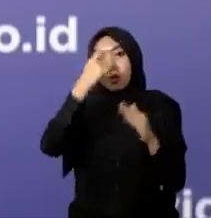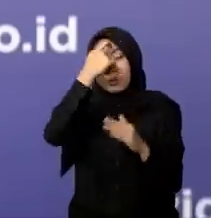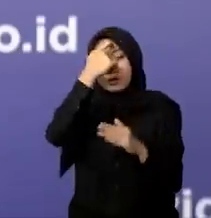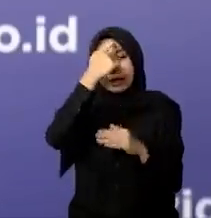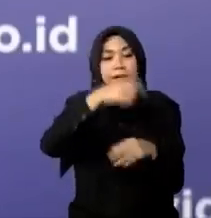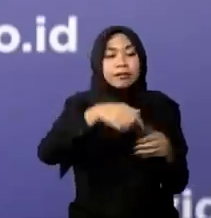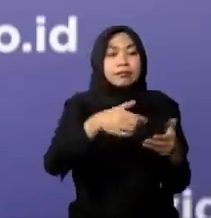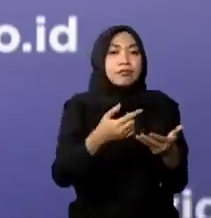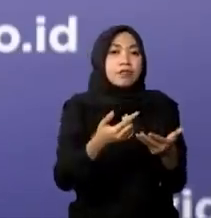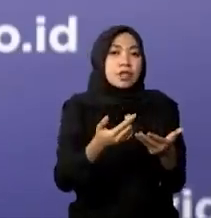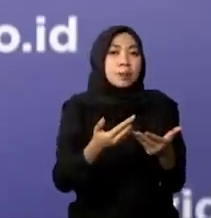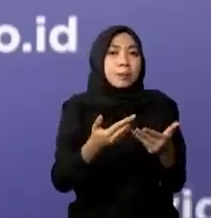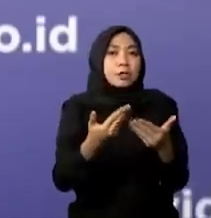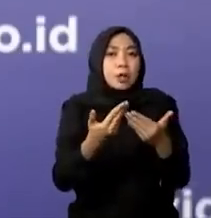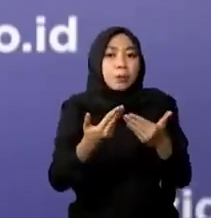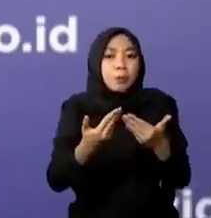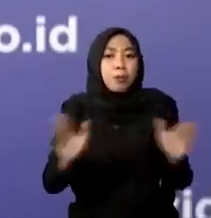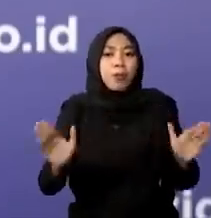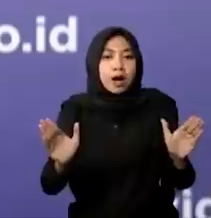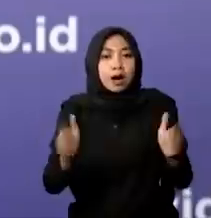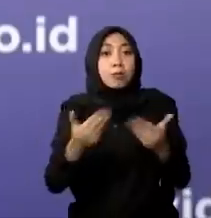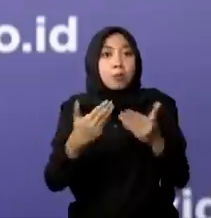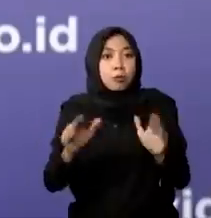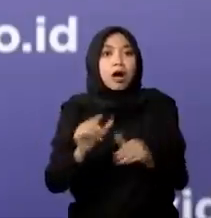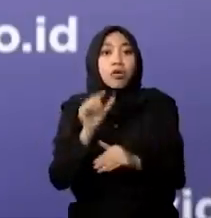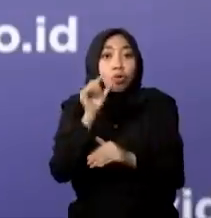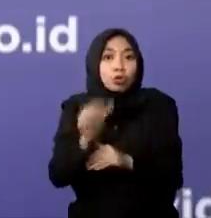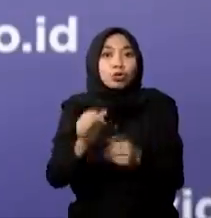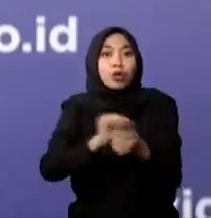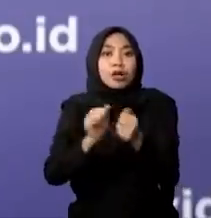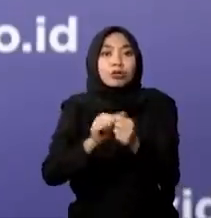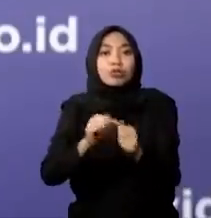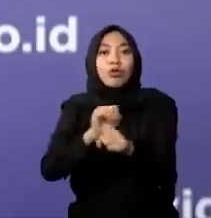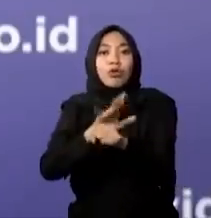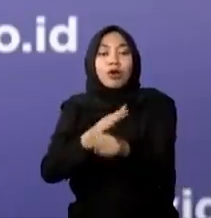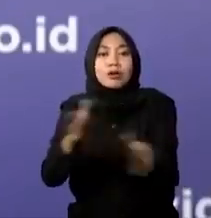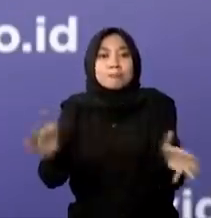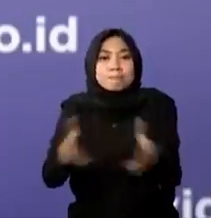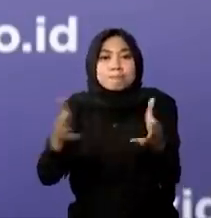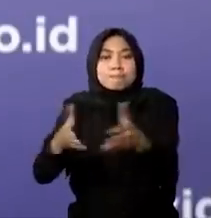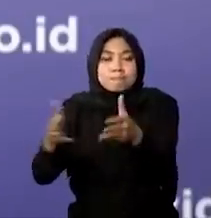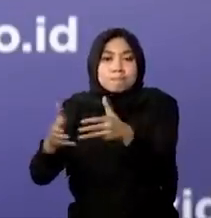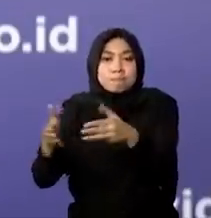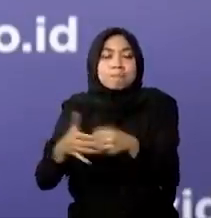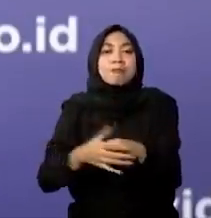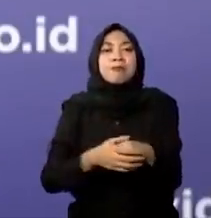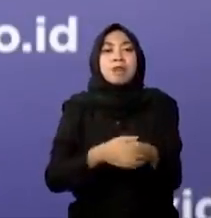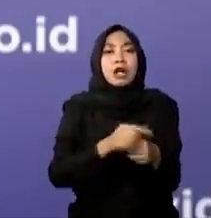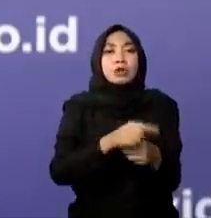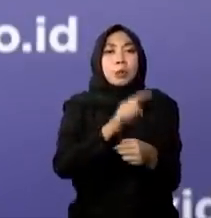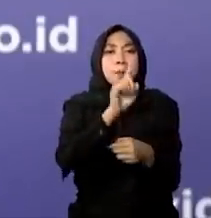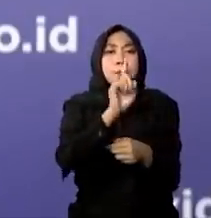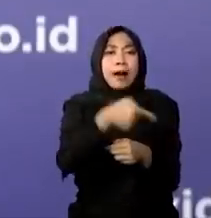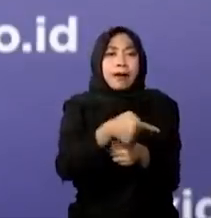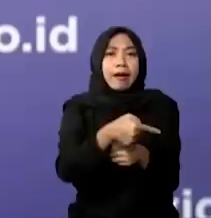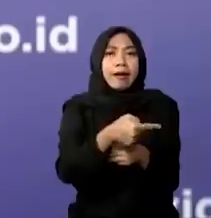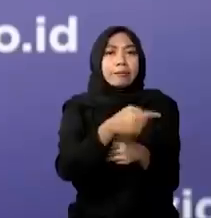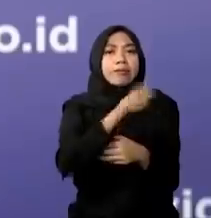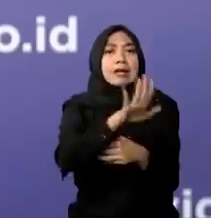disediakan Untuk perawatan kasus konflik 19 baru terpakai sekitar